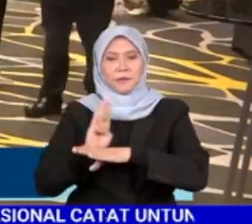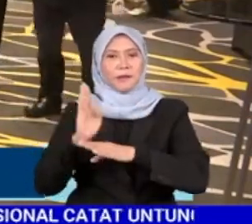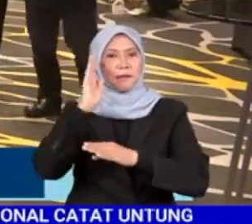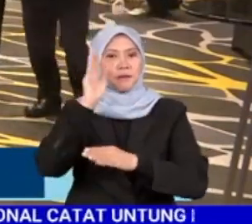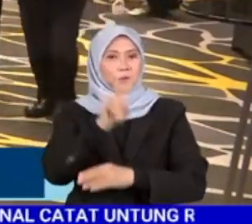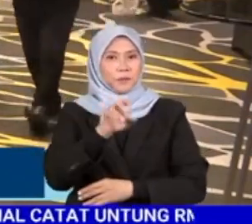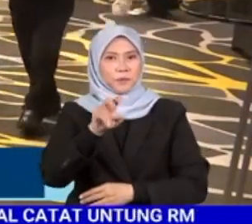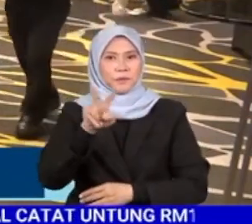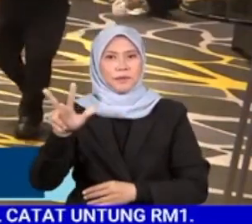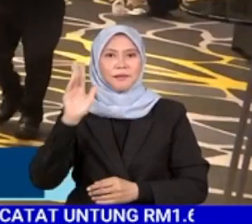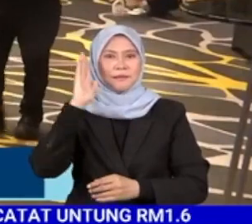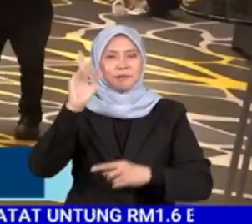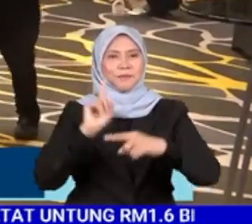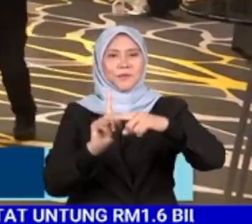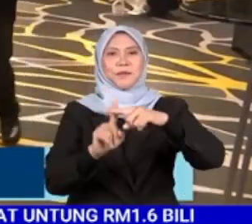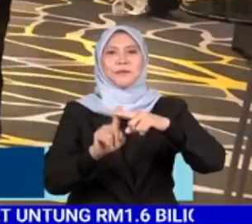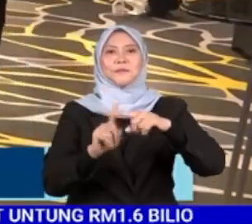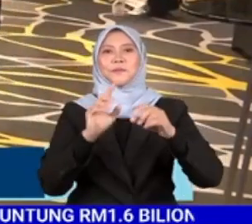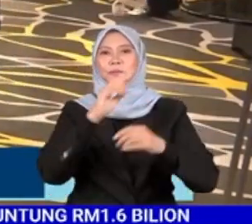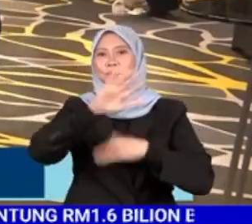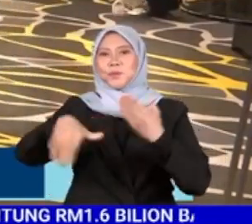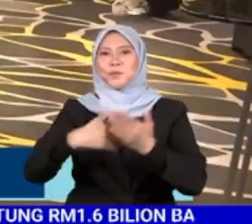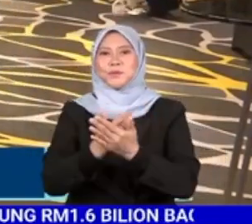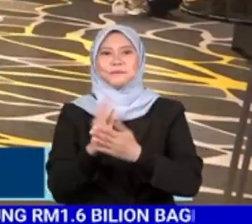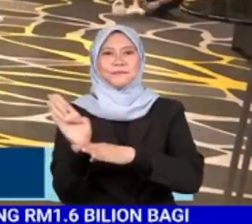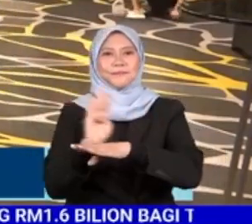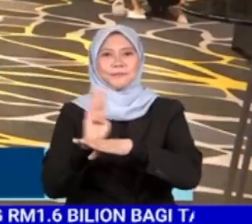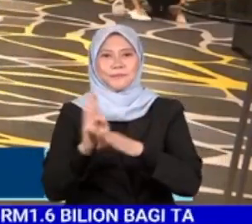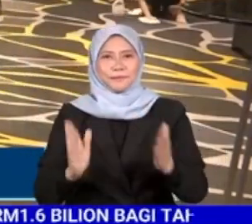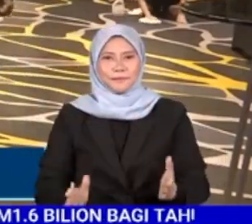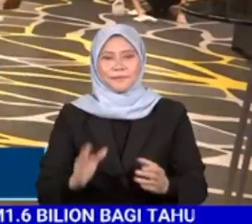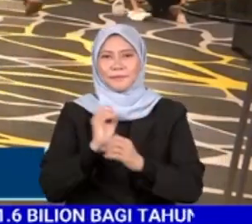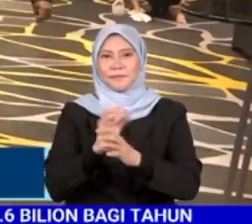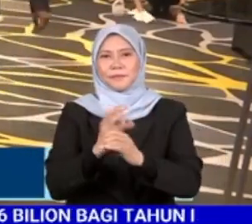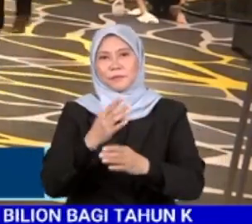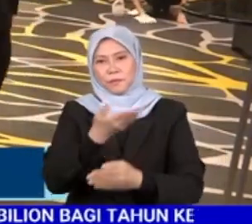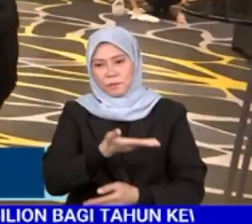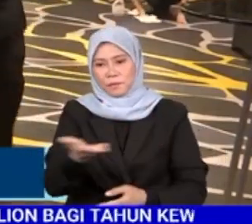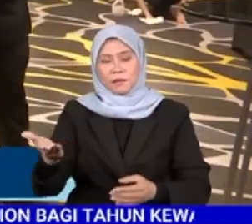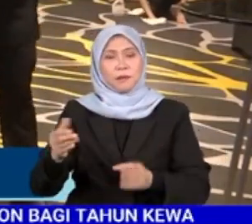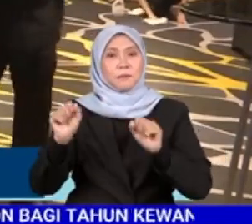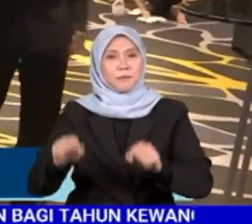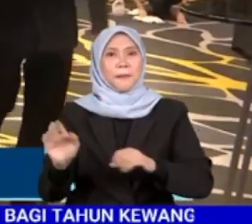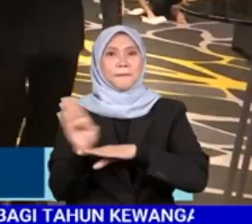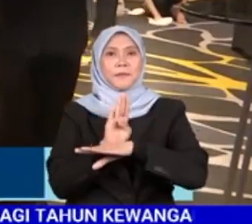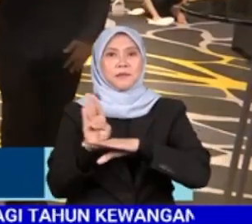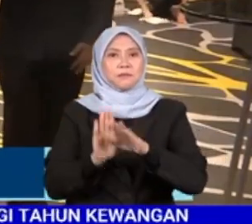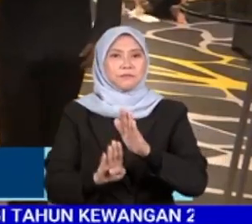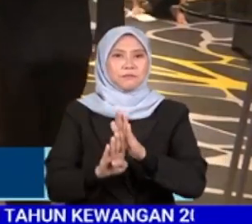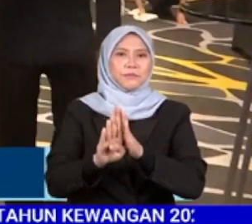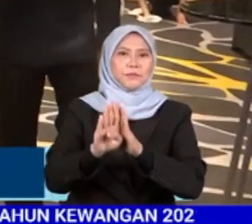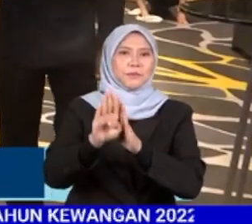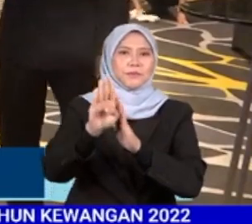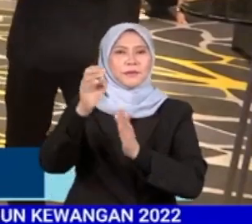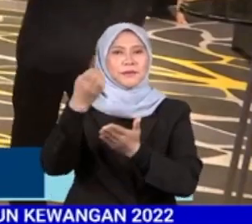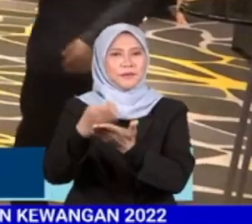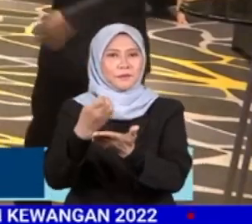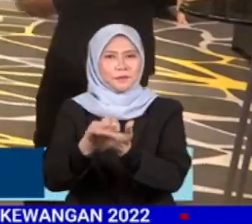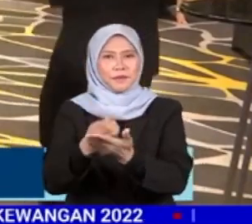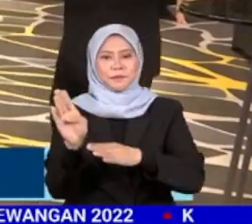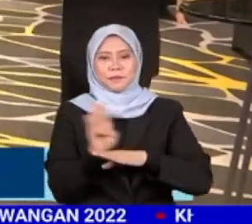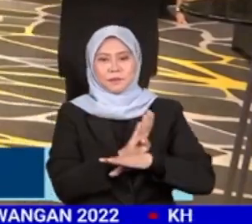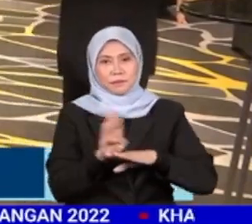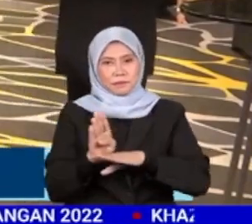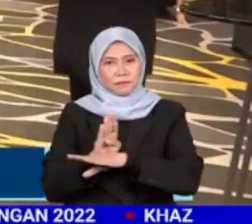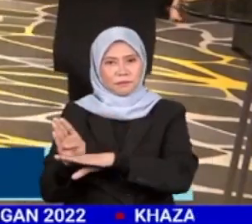memberi satu impak positif kepada para usahawan dalam usaha untuk mereka mengembangkan ekonomi dan juga